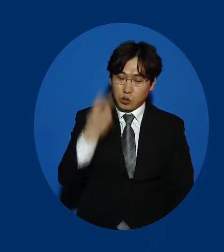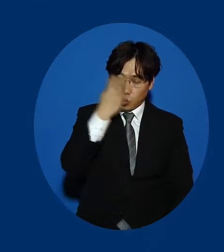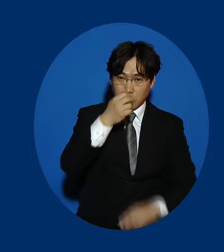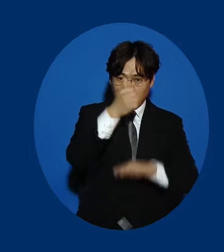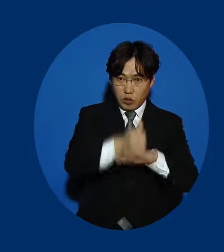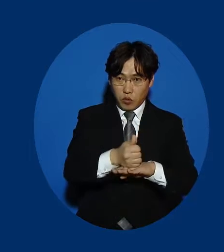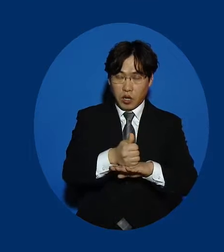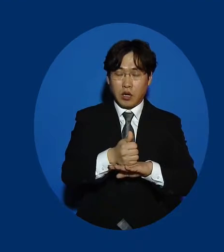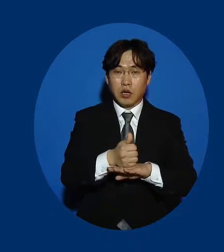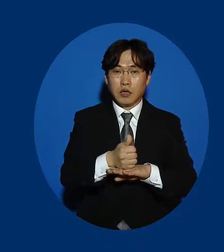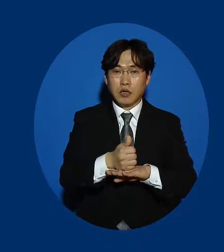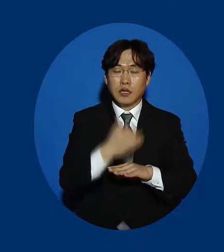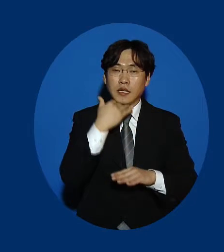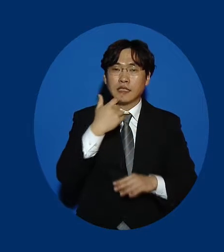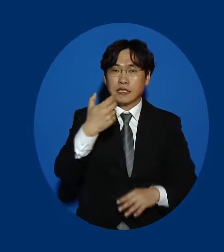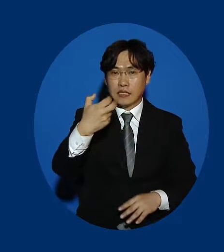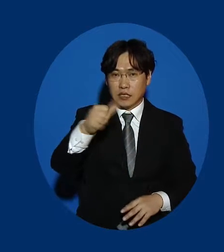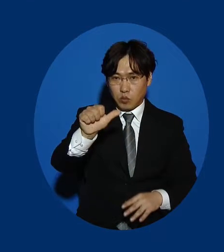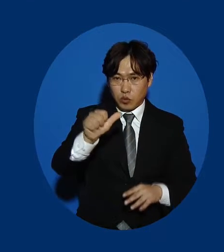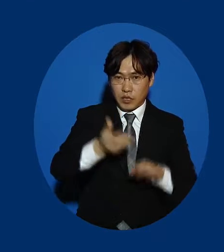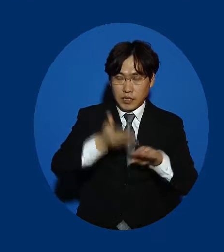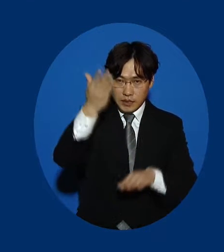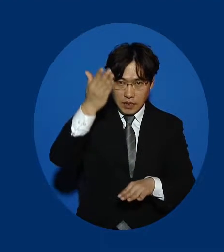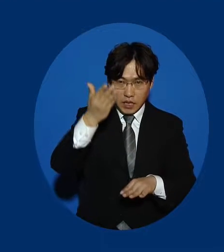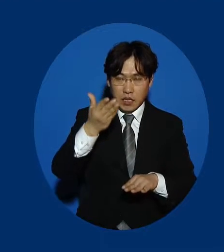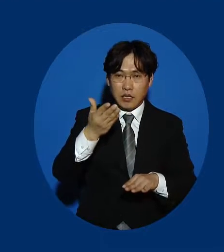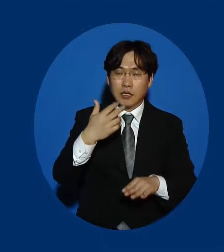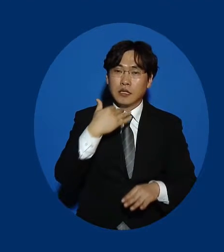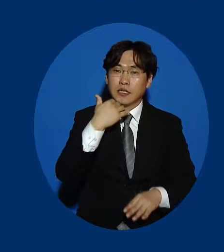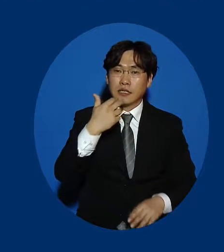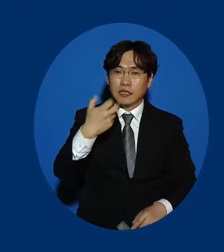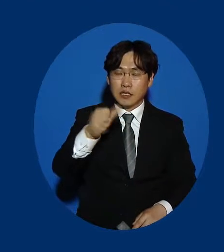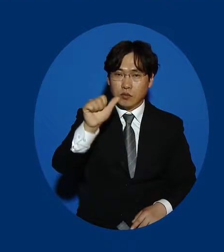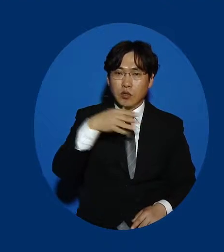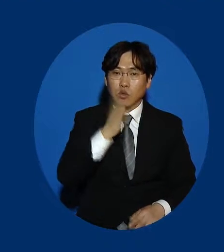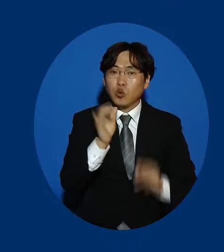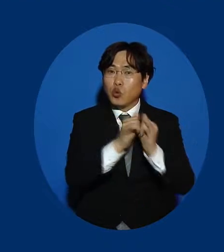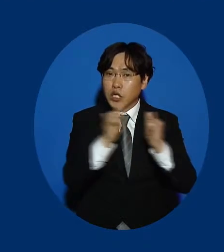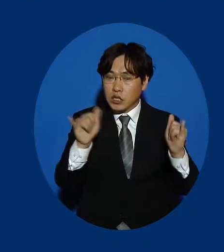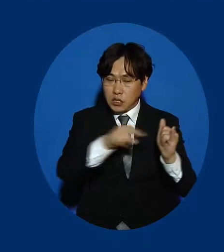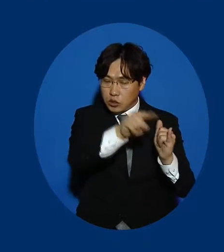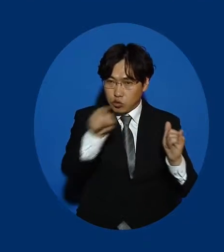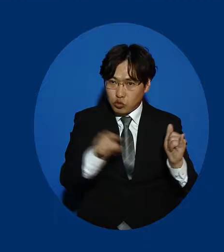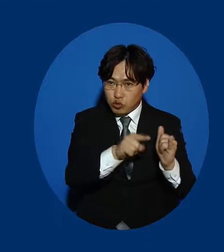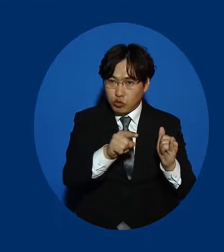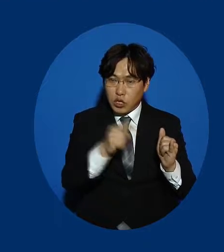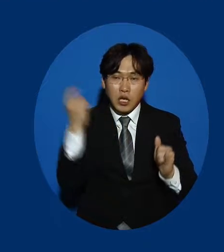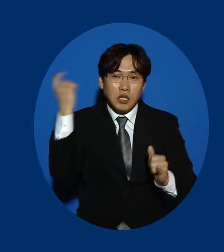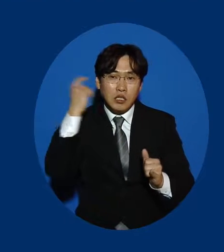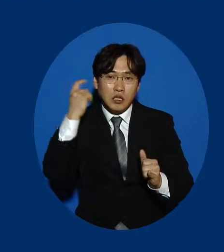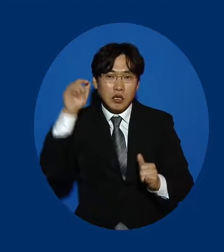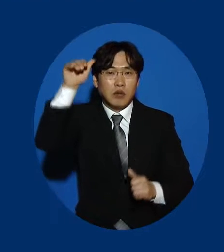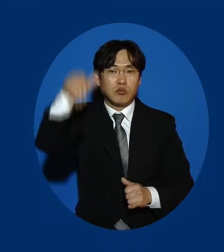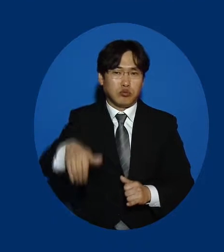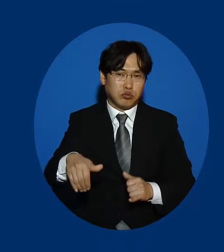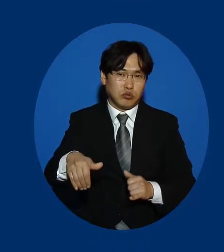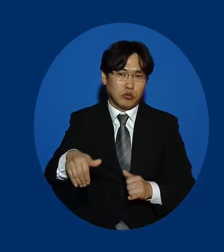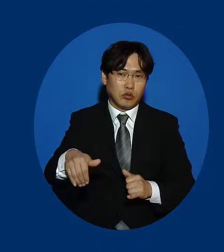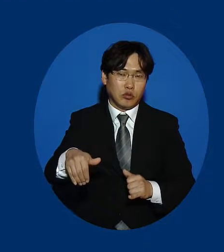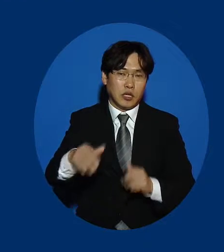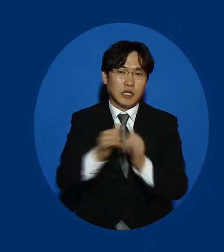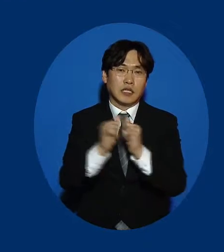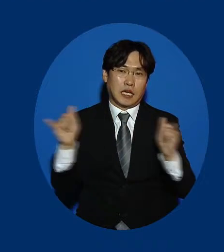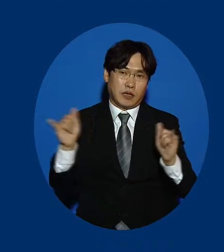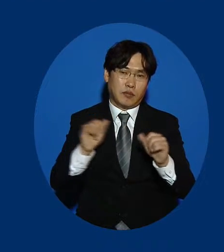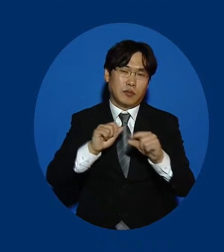의하면 75세 이상 난청인 75 이상 노인 중에 50%는 좀 난청 정도가 심하다 이런 이 조사도